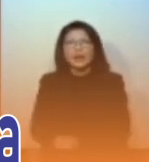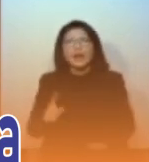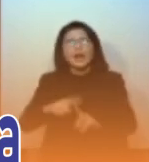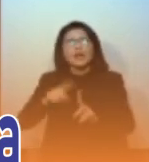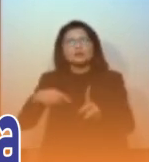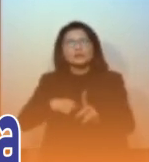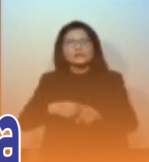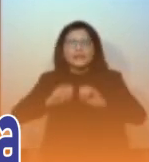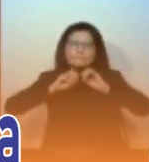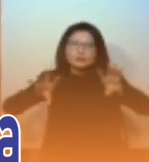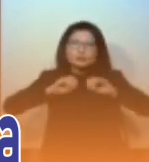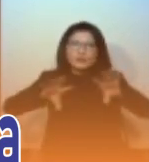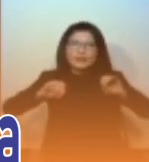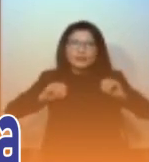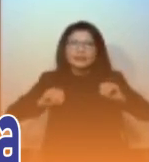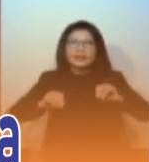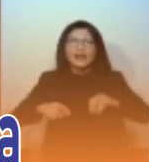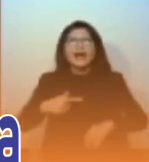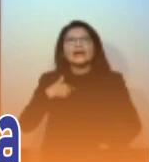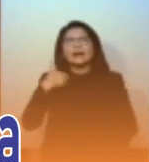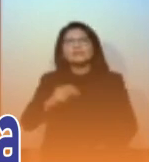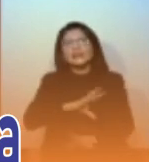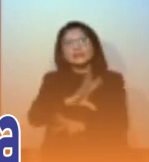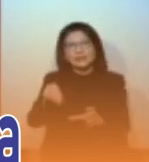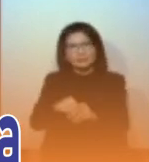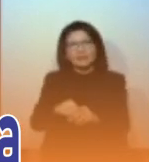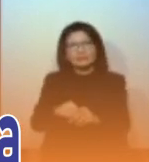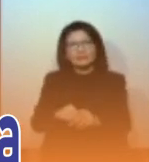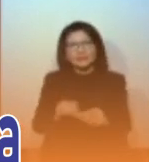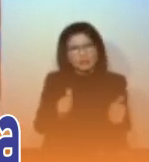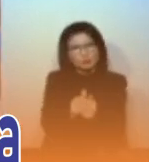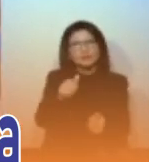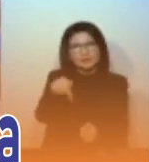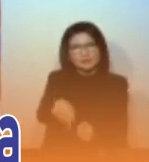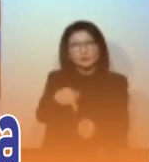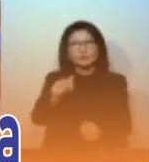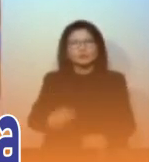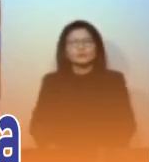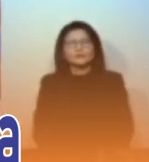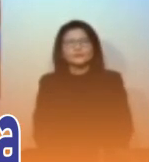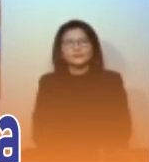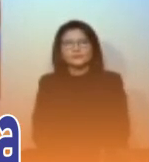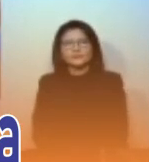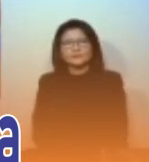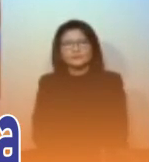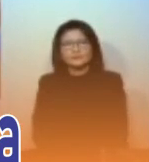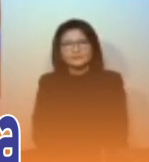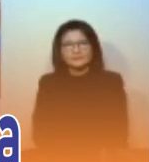kita mensosialisasikan untuk mereka bisa terlibat di dalamnya. Baik.